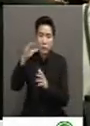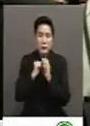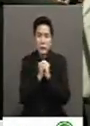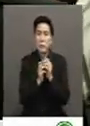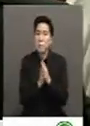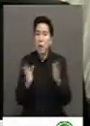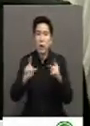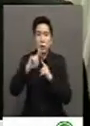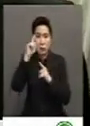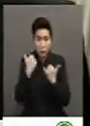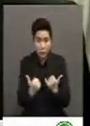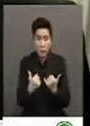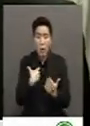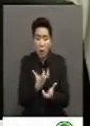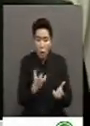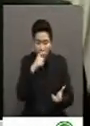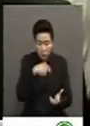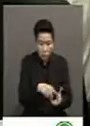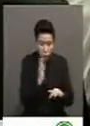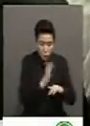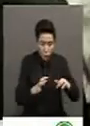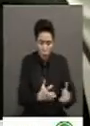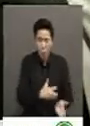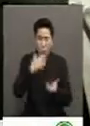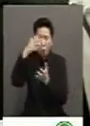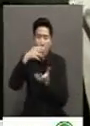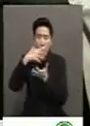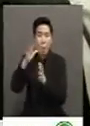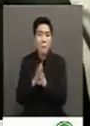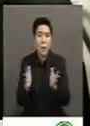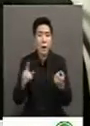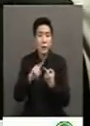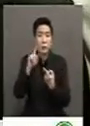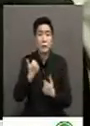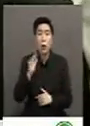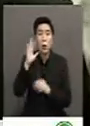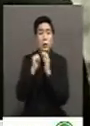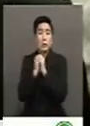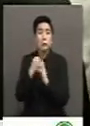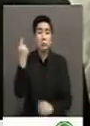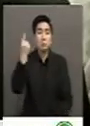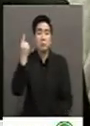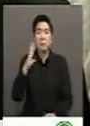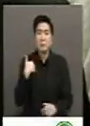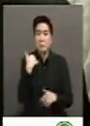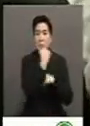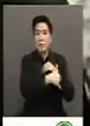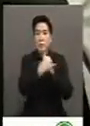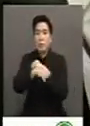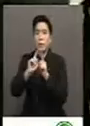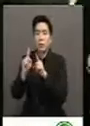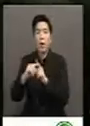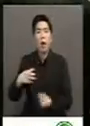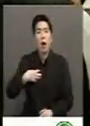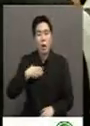ากก็จะมีการส่งออกทุเรียนไปประเทศจีนค่อนข้างมากนะครับและไม่ใช่เฉพาะประเทศจีนอย่างเดียวนะครับหลายๆประเทศก็นิยมบริโ